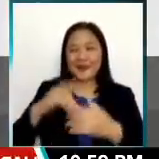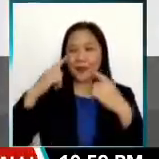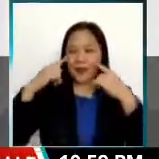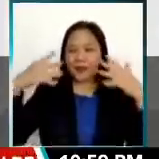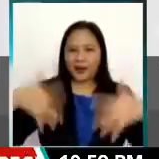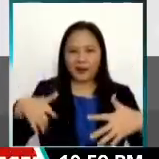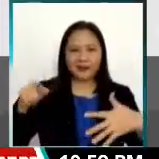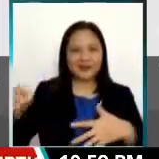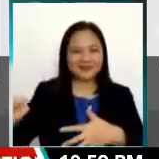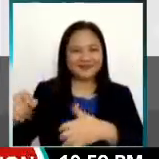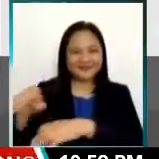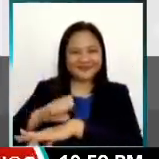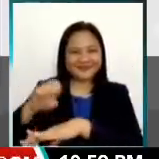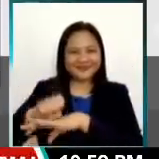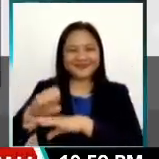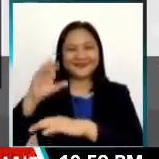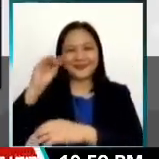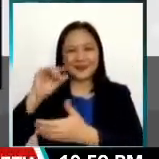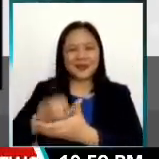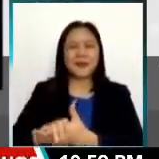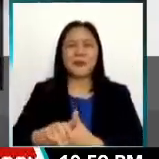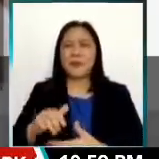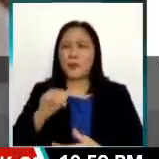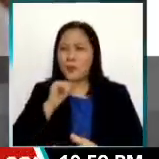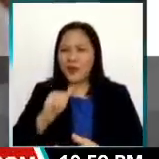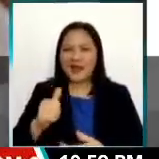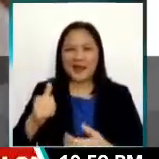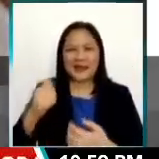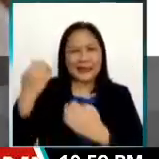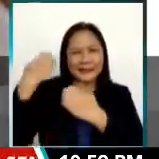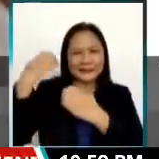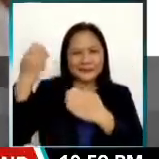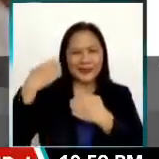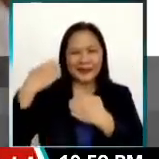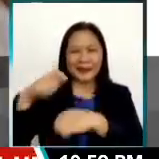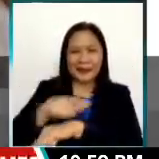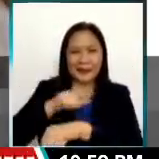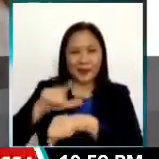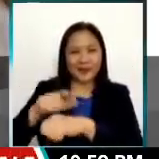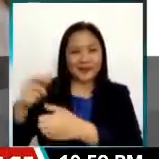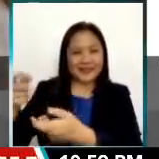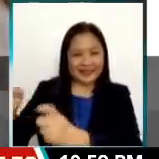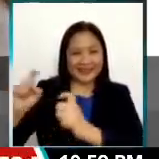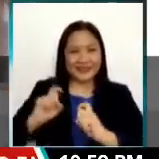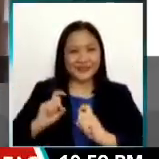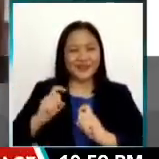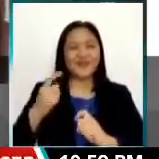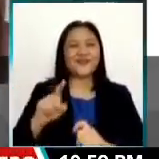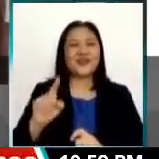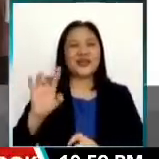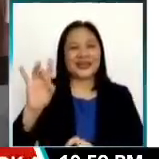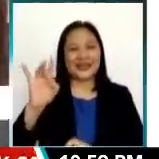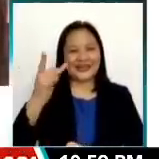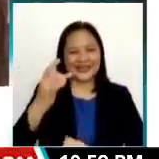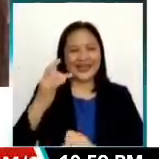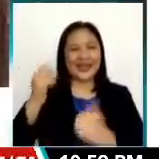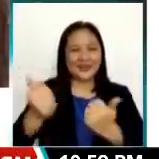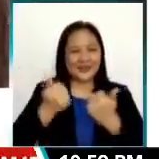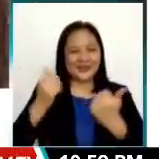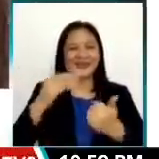fiancé. Hindi raw niya akalain na lupain ang matatanggap niya para sa kanilang 8th anniversary at kasal.